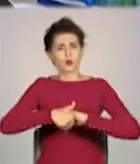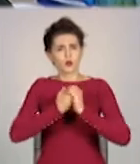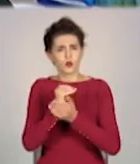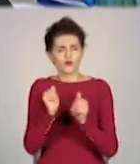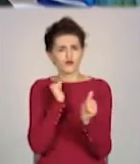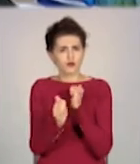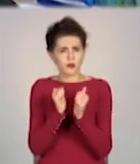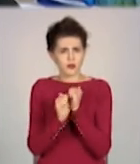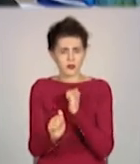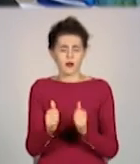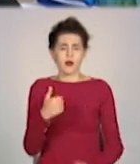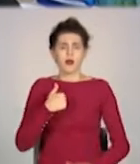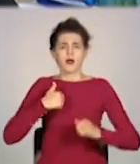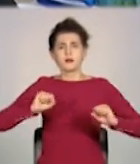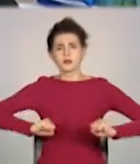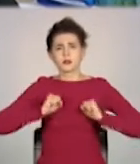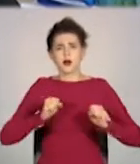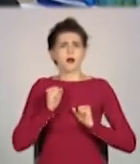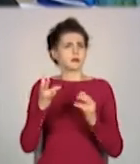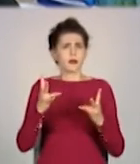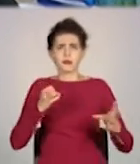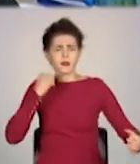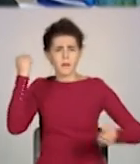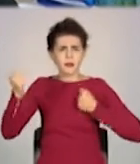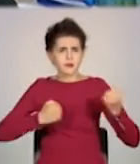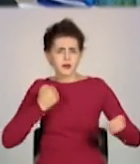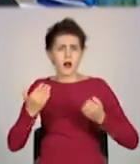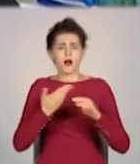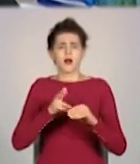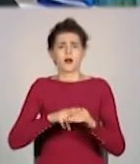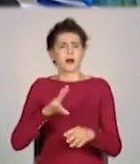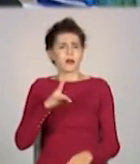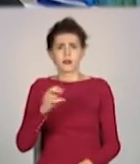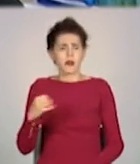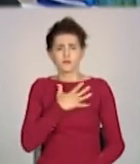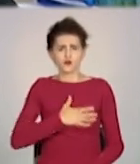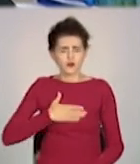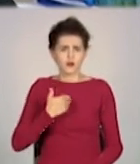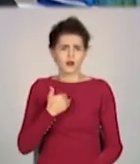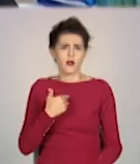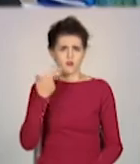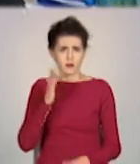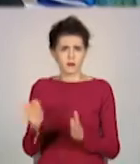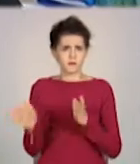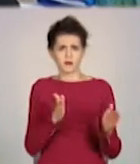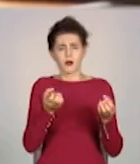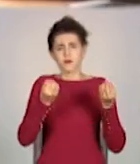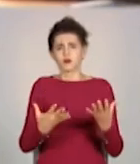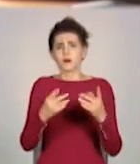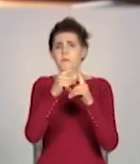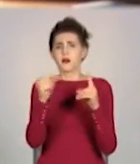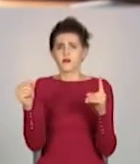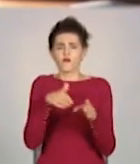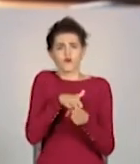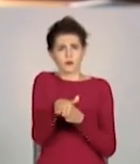ними. Ми намагаємося не панікувати, не хвилюватися і головне – дотримуємося дуже простих правил. А